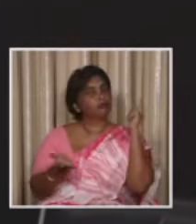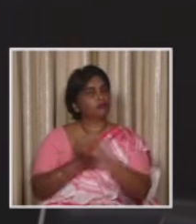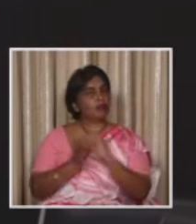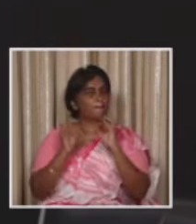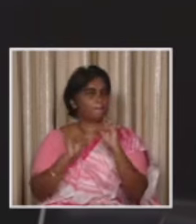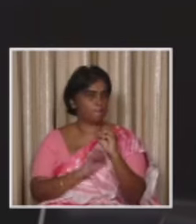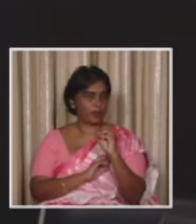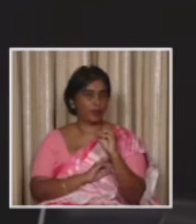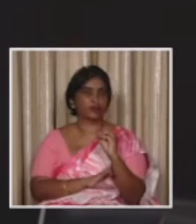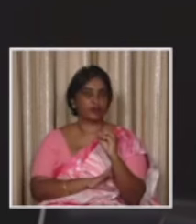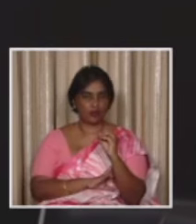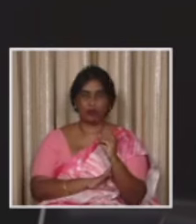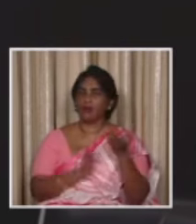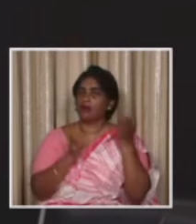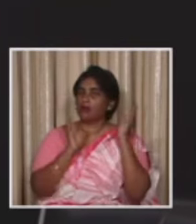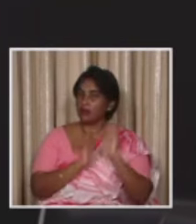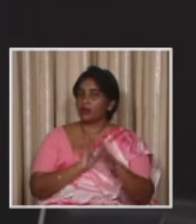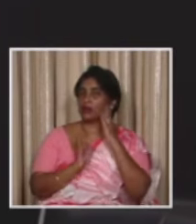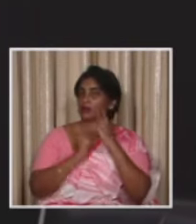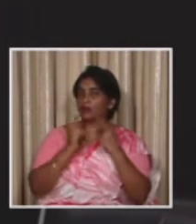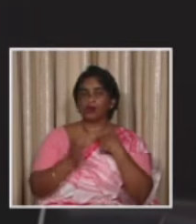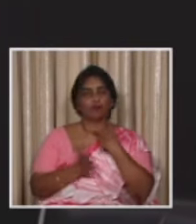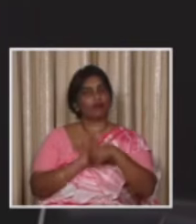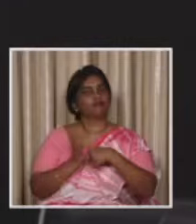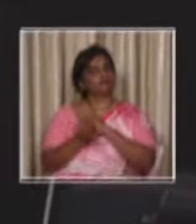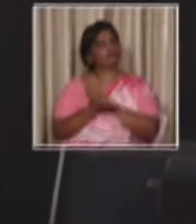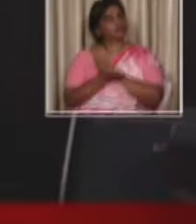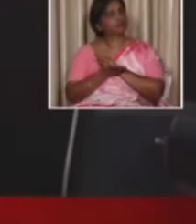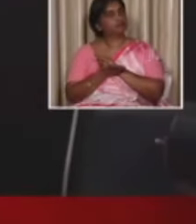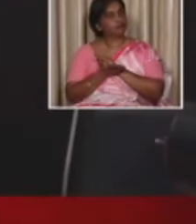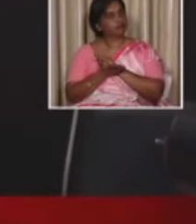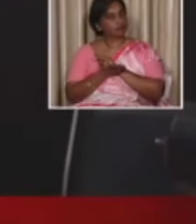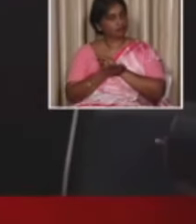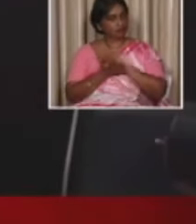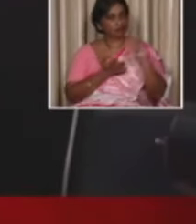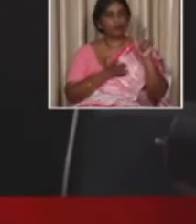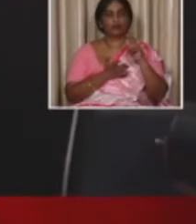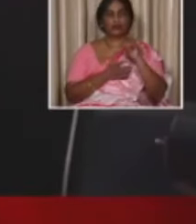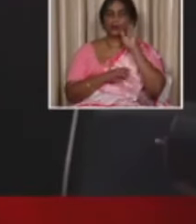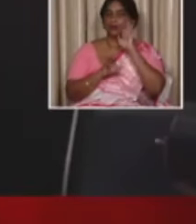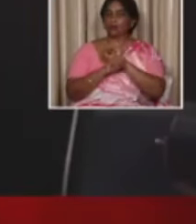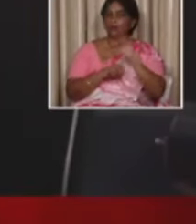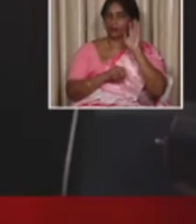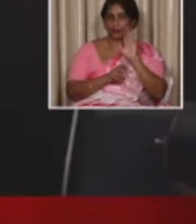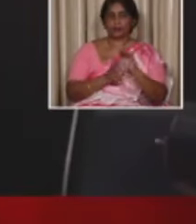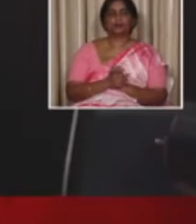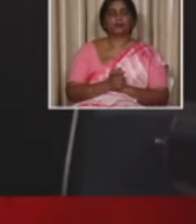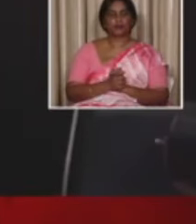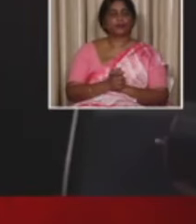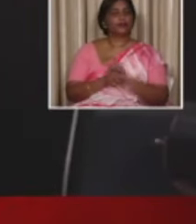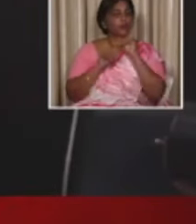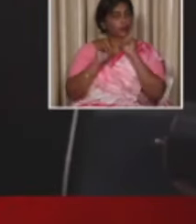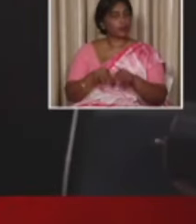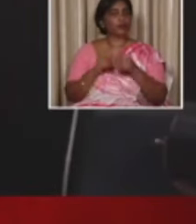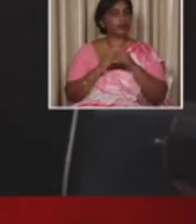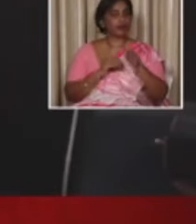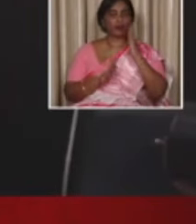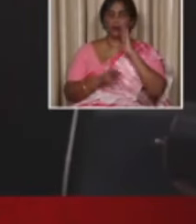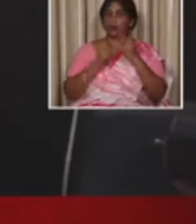බිඳුවයි. අවසාන සංචාරකයක් මේ රටින් පිටත්වුණයි කියන නිවේදනය නිවුස් එක ගියා. එතකොට එහෙම තිබුණු